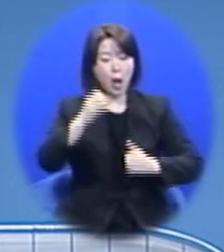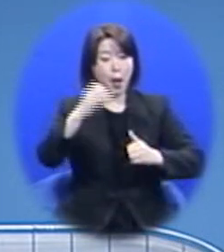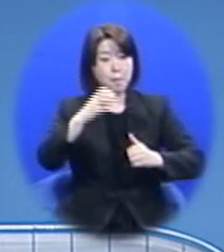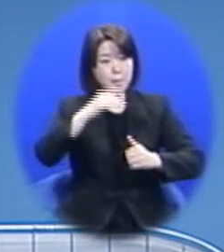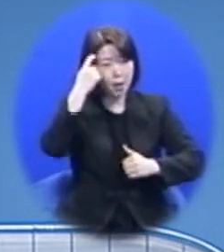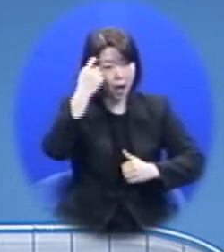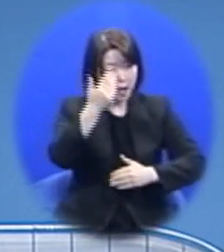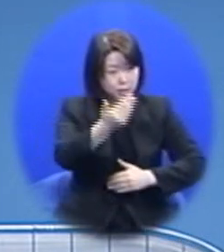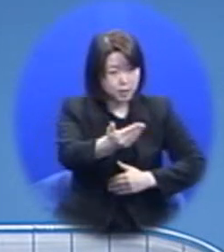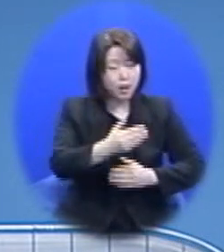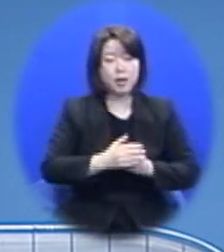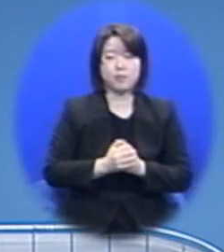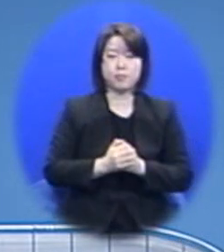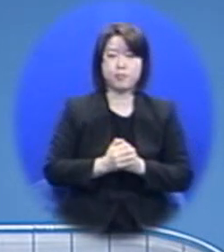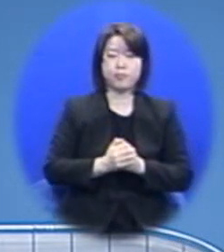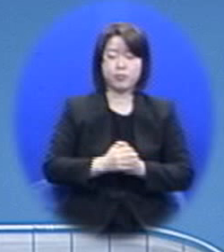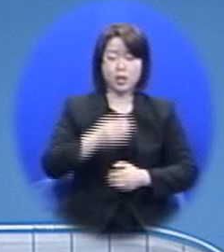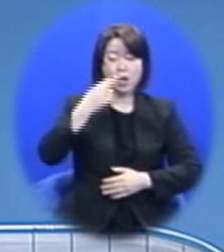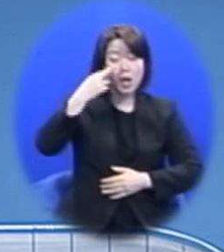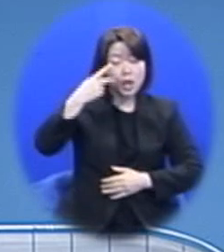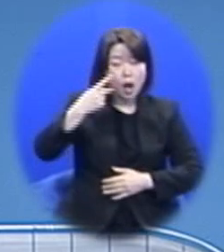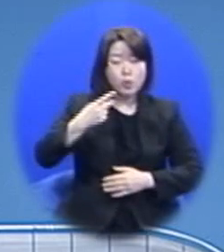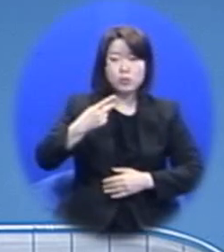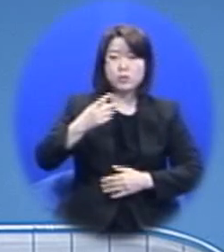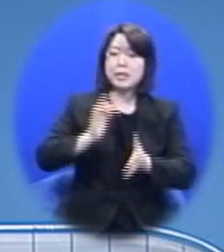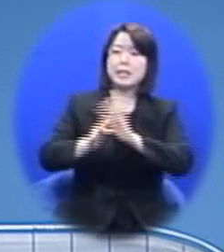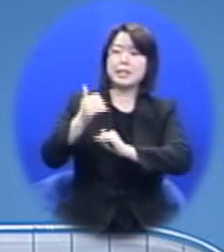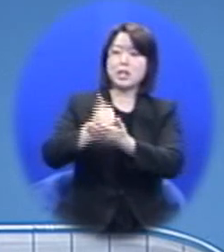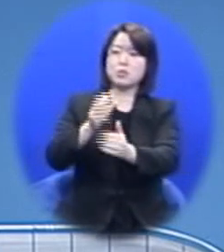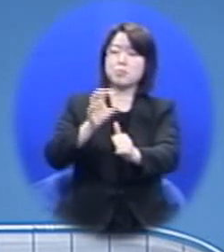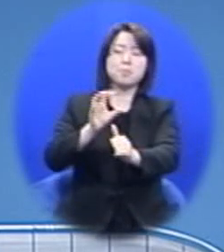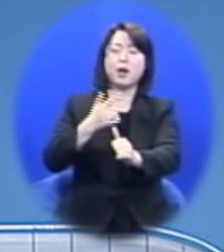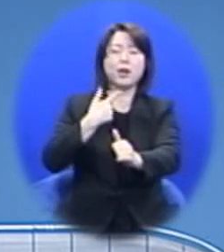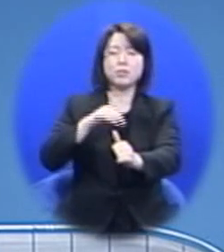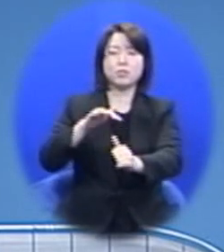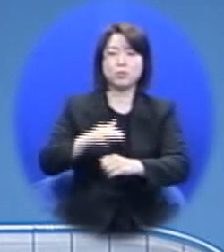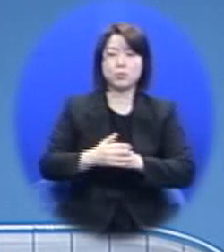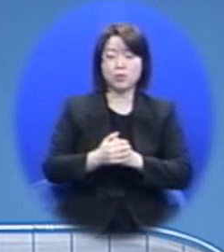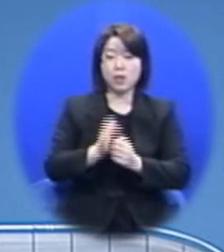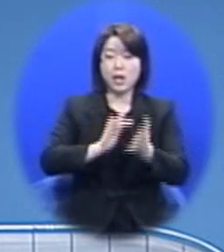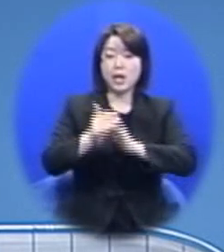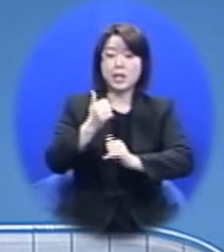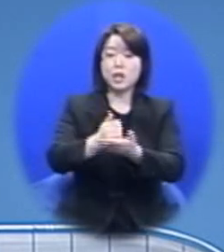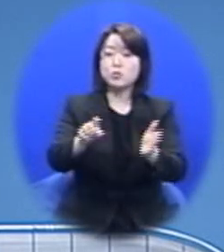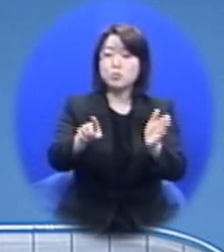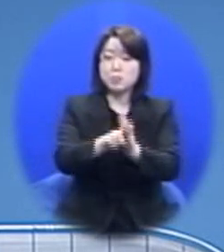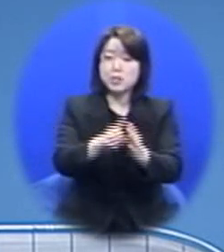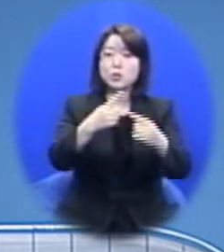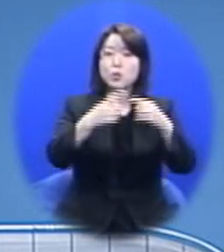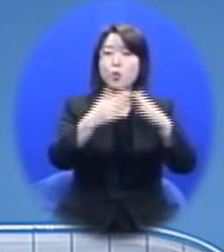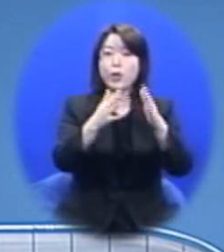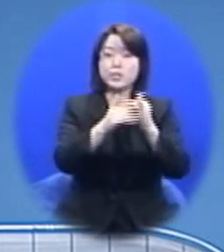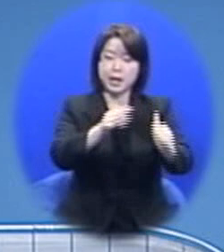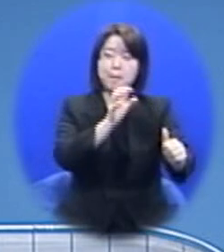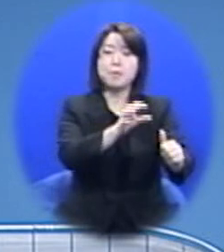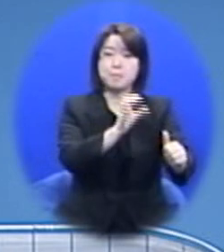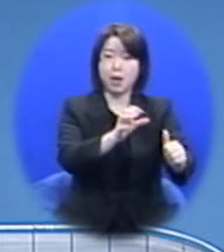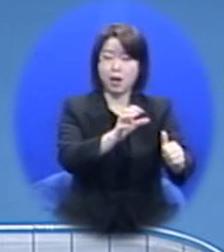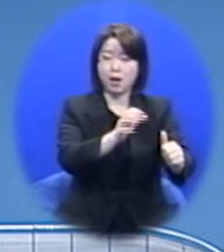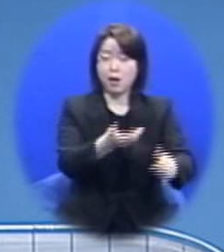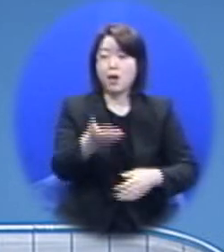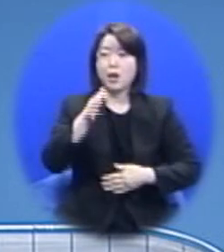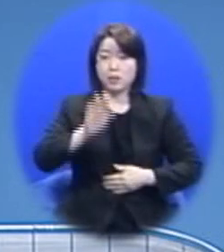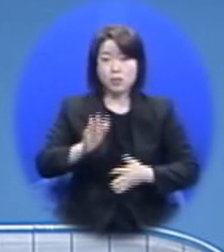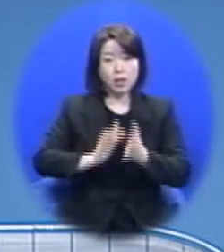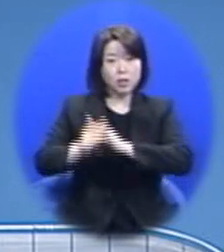사울은 예수님을 핍박한 적이 없습니다. 예수 믿는 교인들을 핍박한 거죠. 그런데